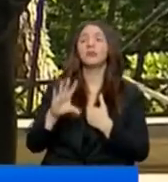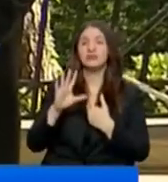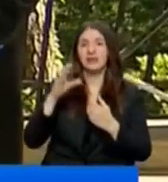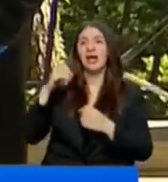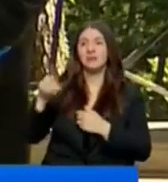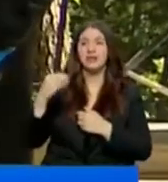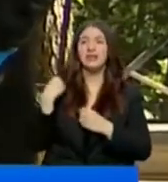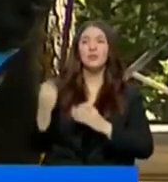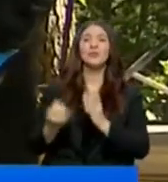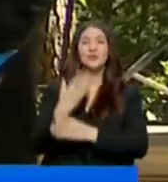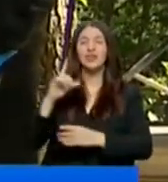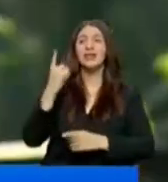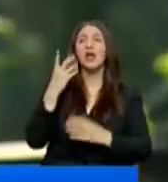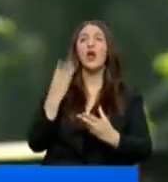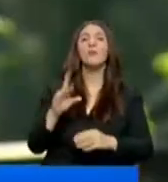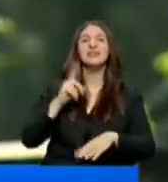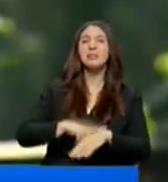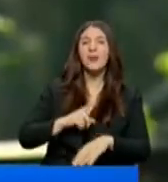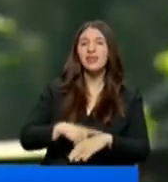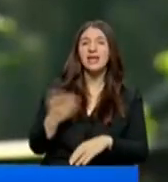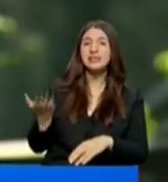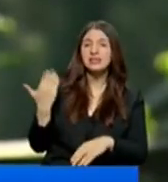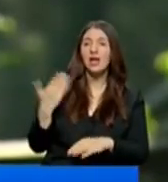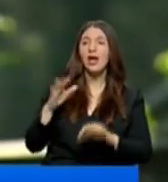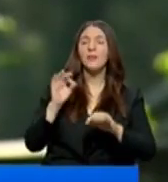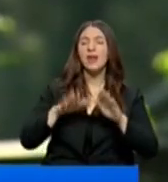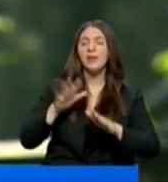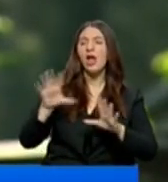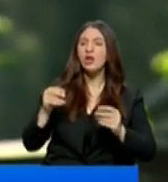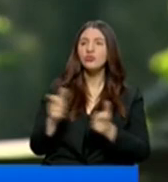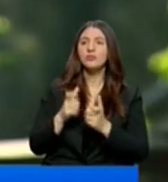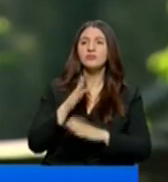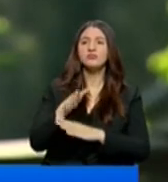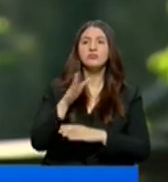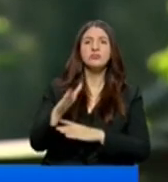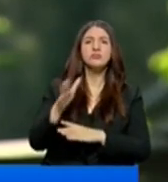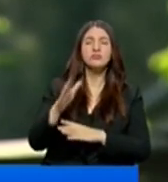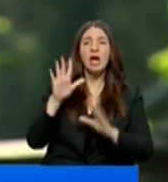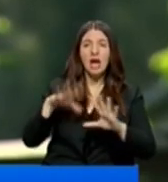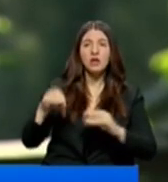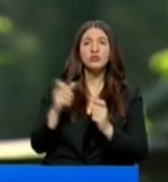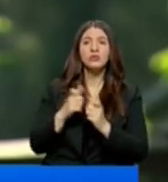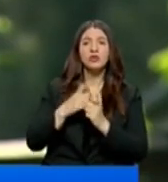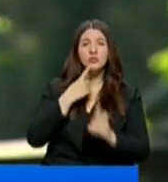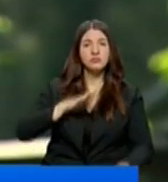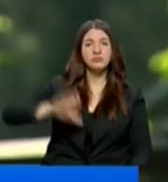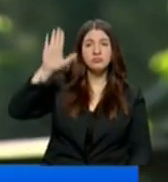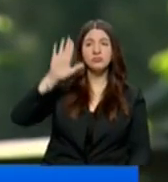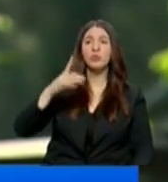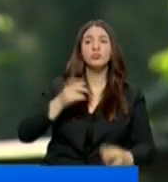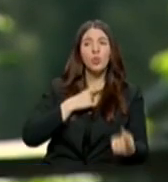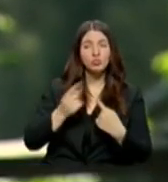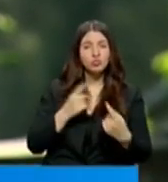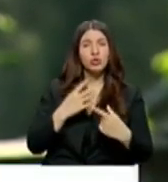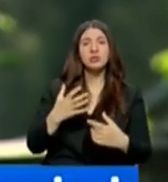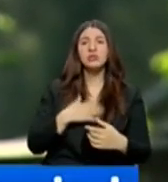Parti yeni kurulduğunda ve iktidar olmadığında hemen hemen her toplantıya gittiklerini, her toplantıda söz aldıklarını,